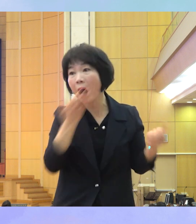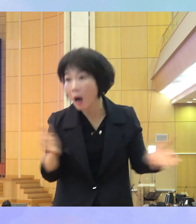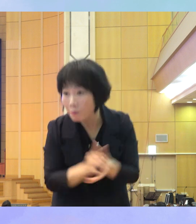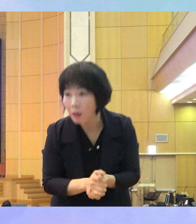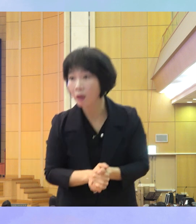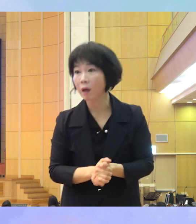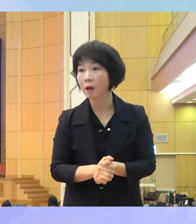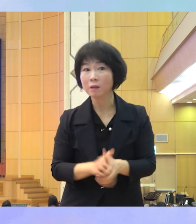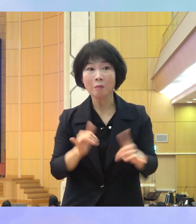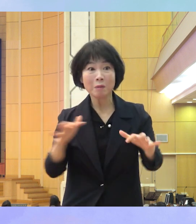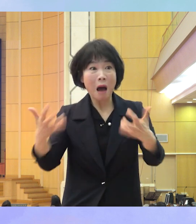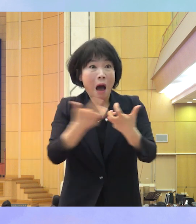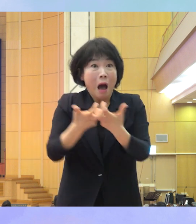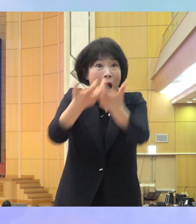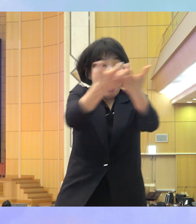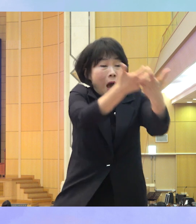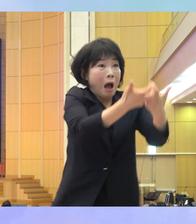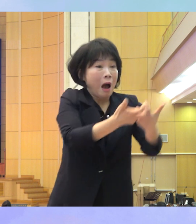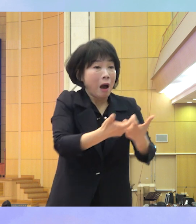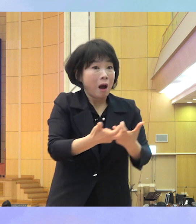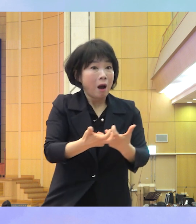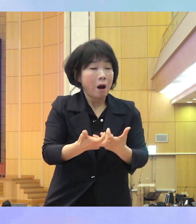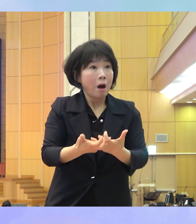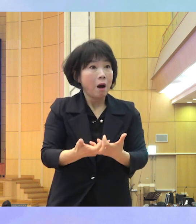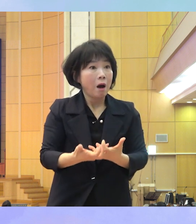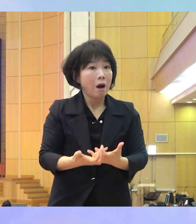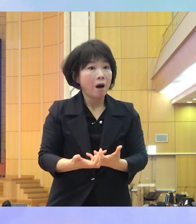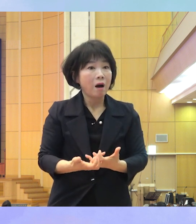많어? 이거 사람들이 볼 땐 좀 새치기긴 한데